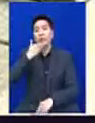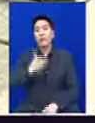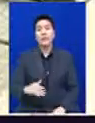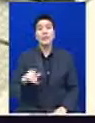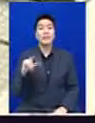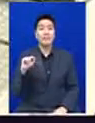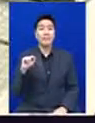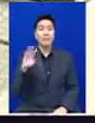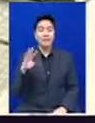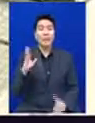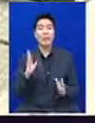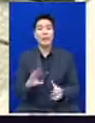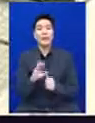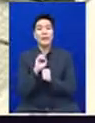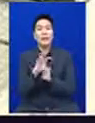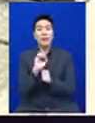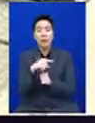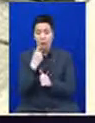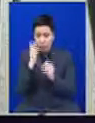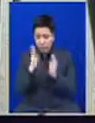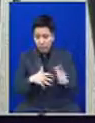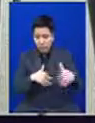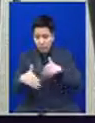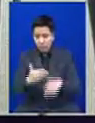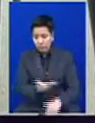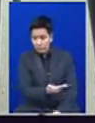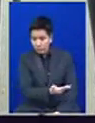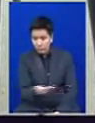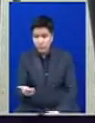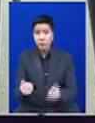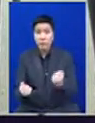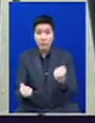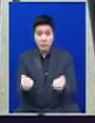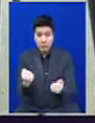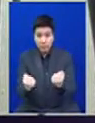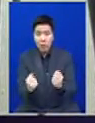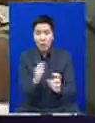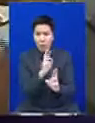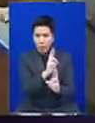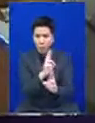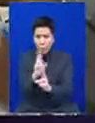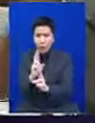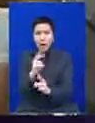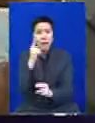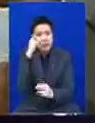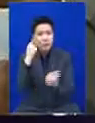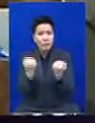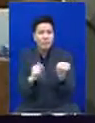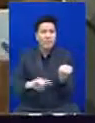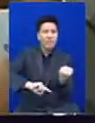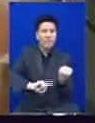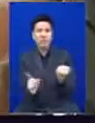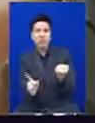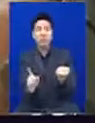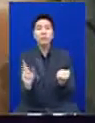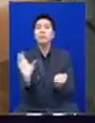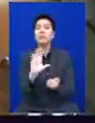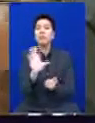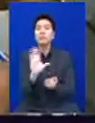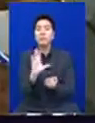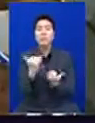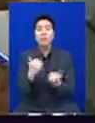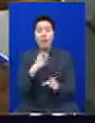ดยเจ้าหน้าที่นะคะแนะนำว่าให้ประชาชนค่ะขับรถด้วยความระมัดระวังไม่ขับรถเร็วจนเกินไปนะคะ